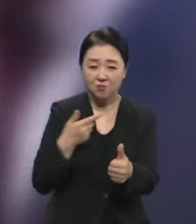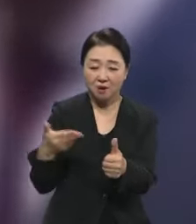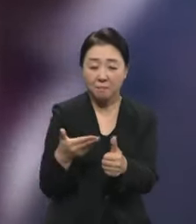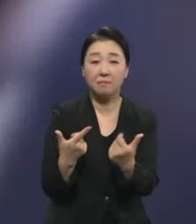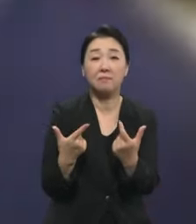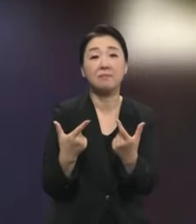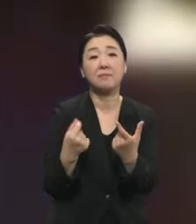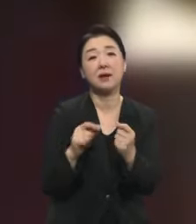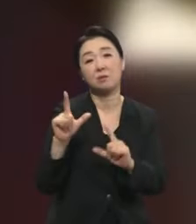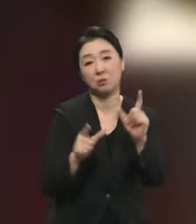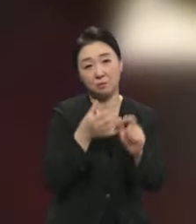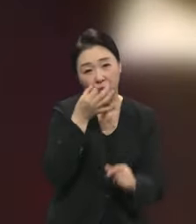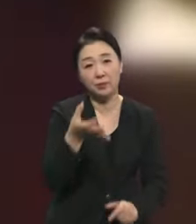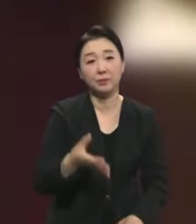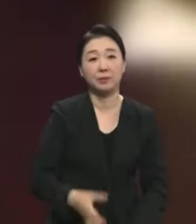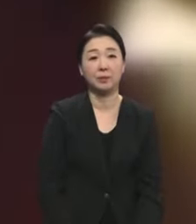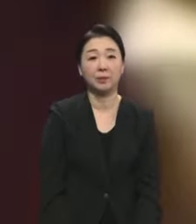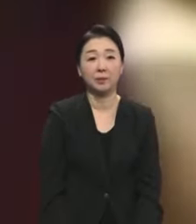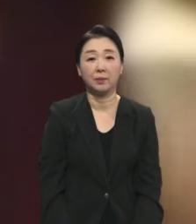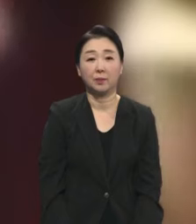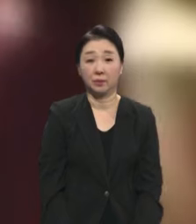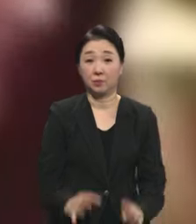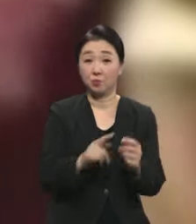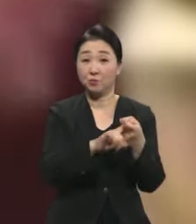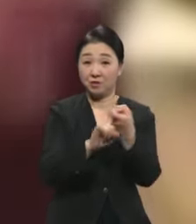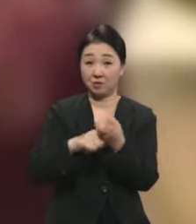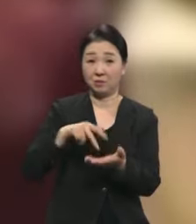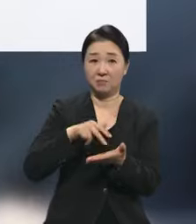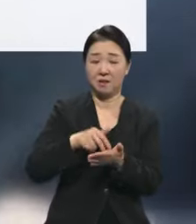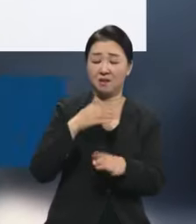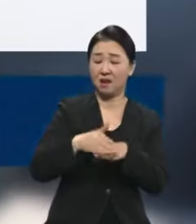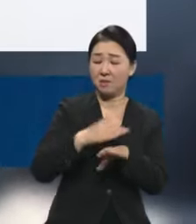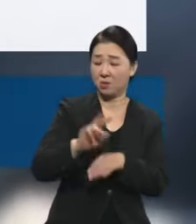위협하는 듯한 태도를 보이기도 했습니다. 여기에